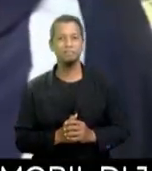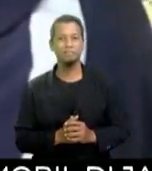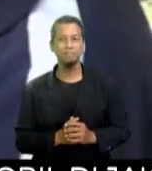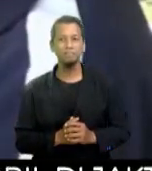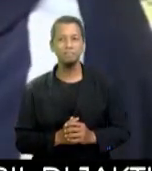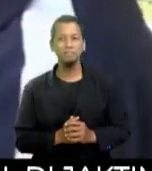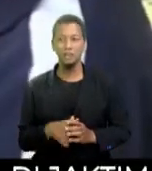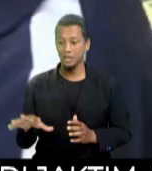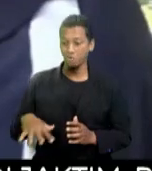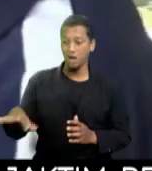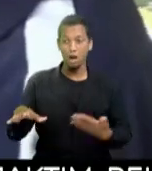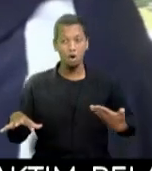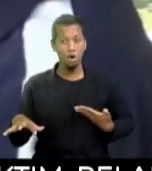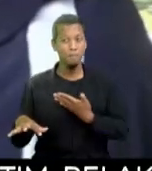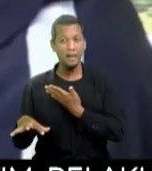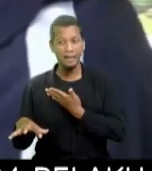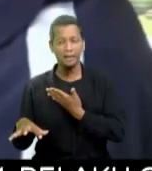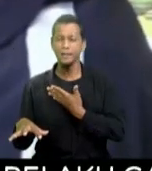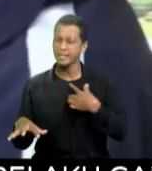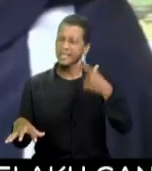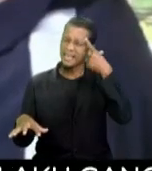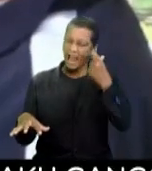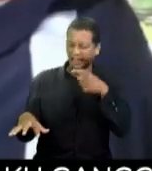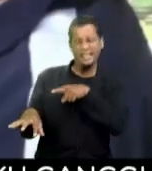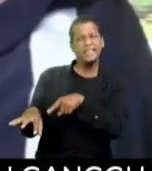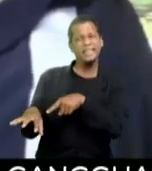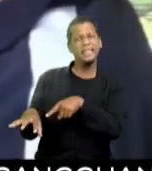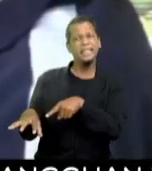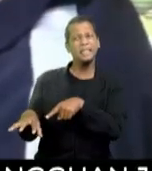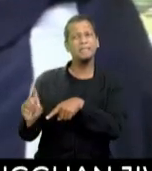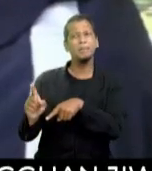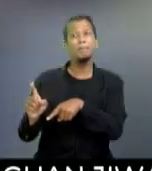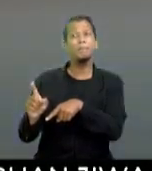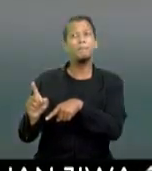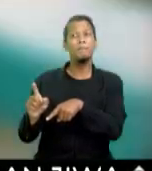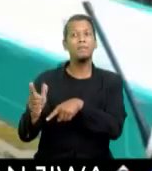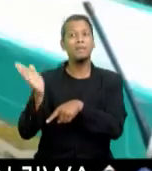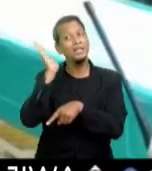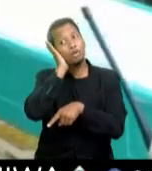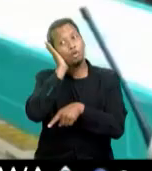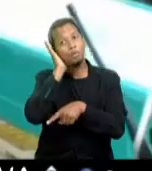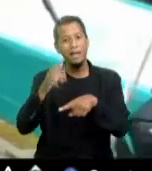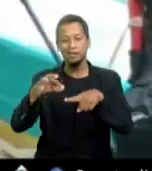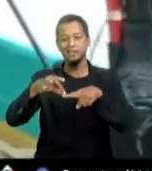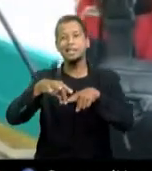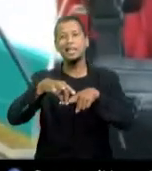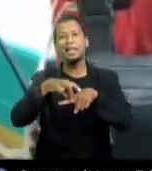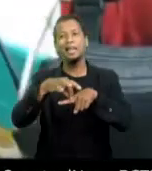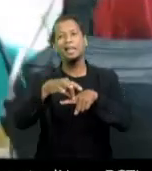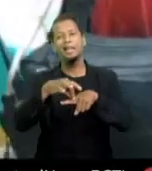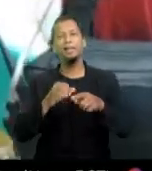Keluarga korban meyakini jenazah tersebut adalah kerabatnya karena posisi di dalam kamar tidur dan memakai cincin. Kita umur 50